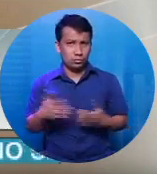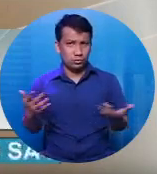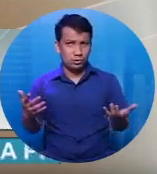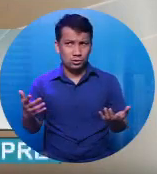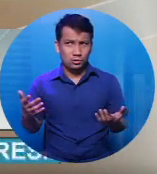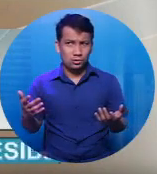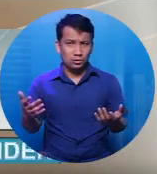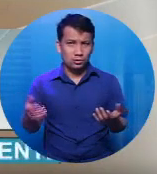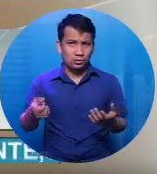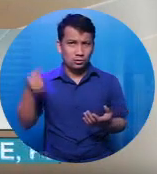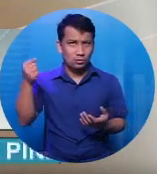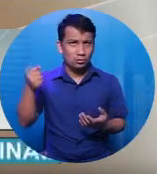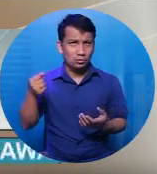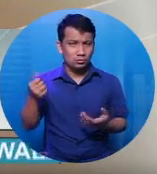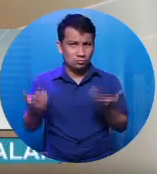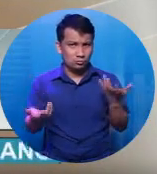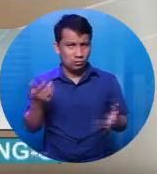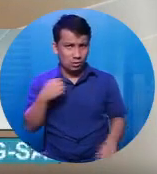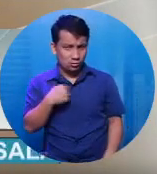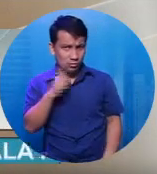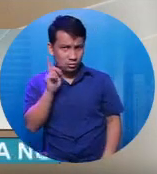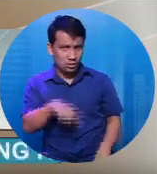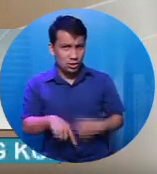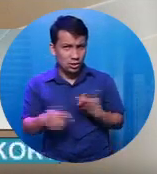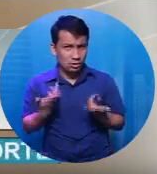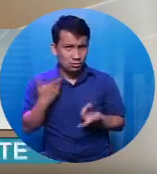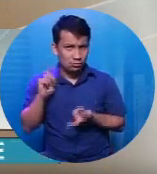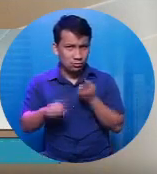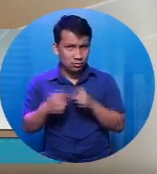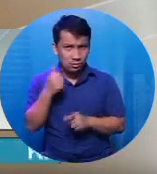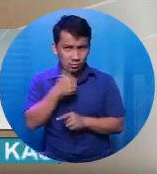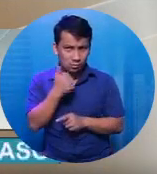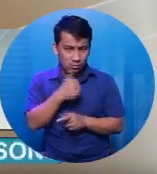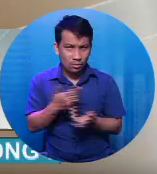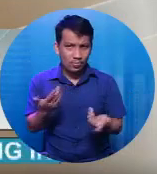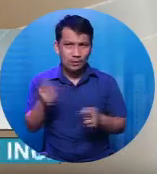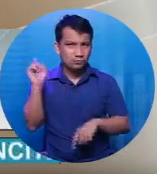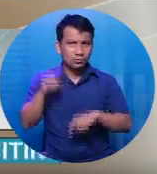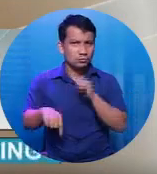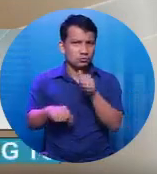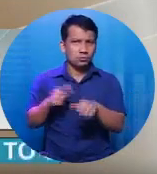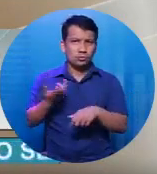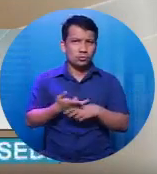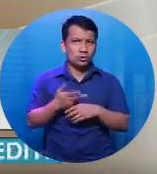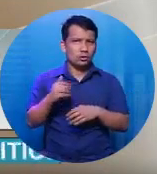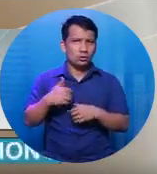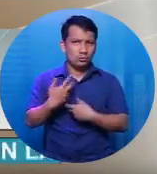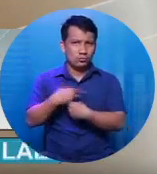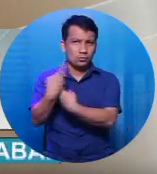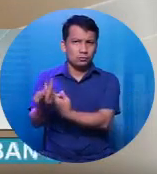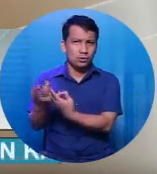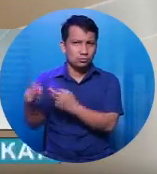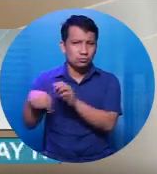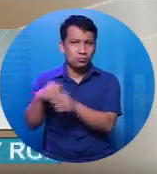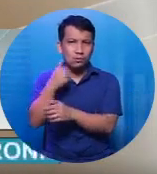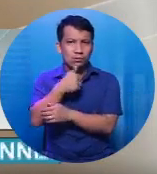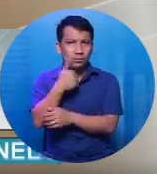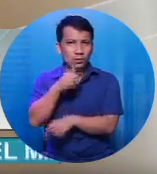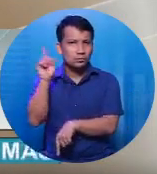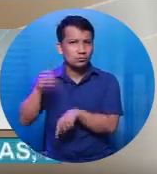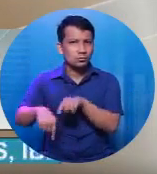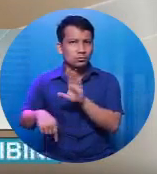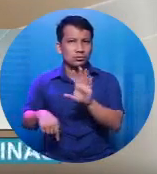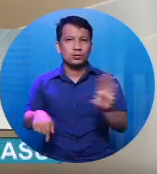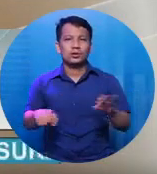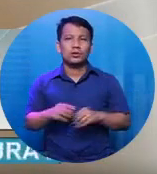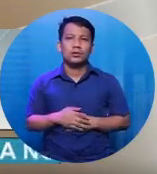Sandali lang, sir. Wait a minute. Sir, ako rin, meron ako mga katropang babae, mga kaibigan babae, pero never kong pinasusot ang damit ko sa mga babaeng yon.